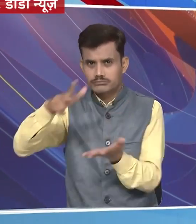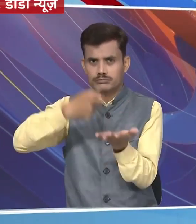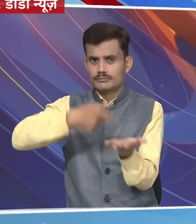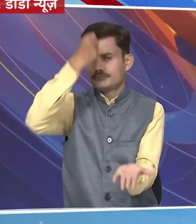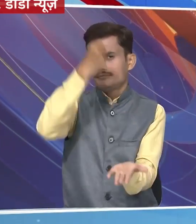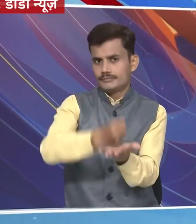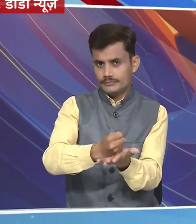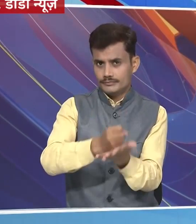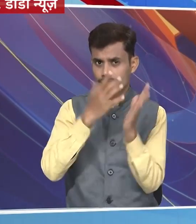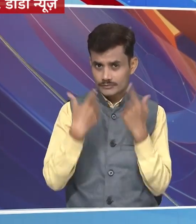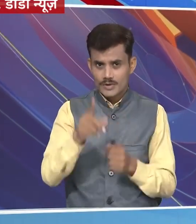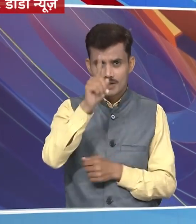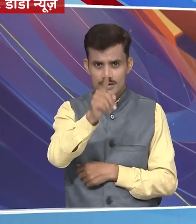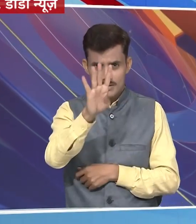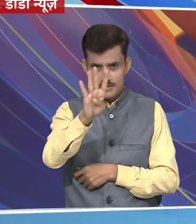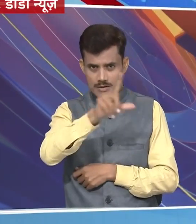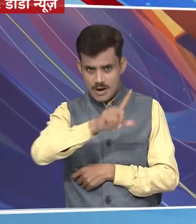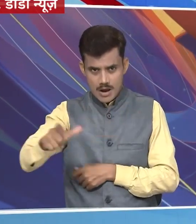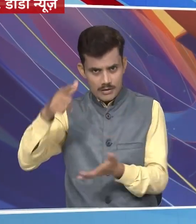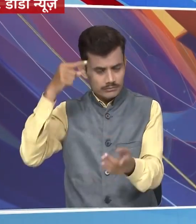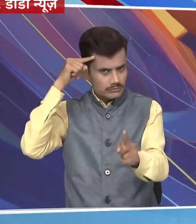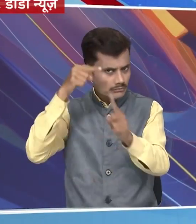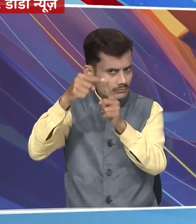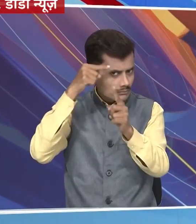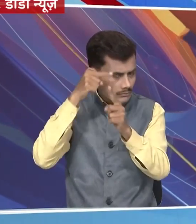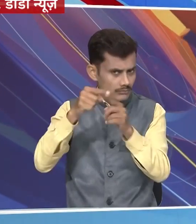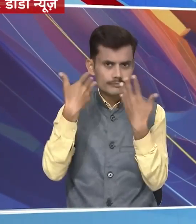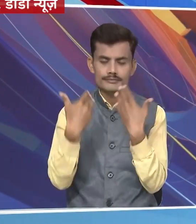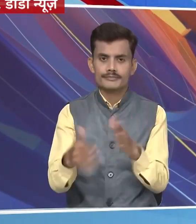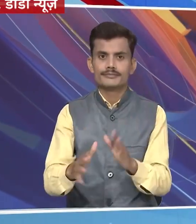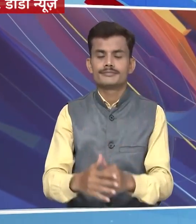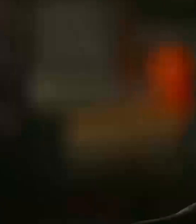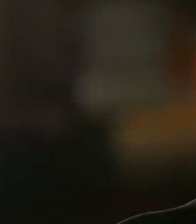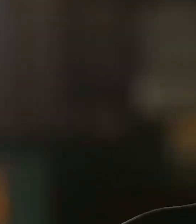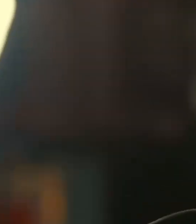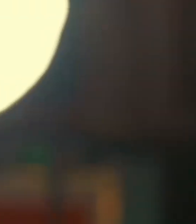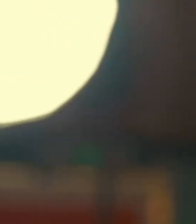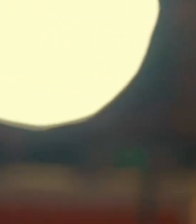हैं, जिसमें से 14 लाख को मान्यता दे दी गई है।